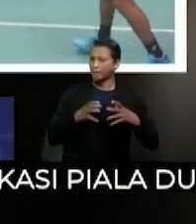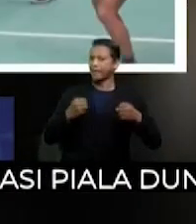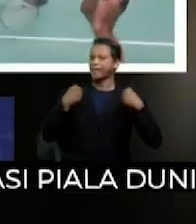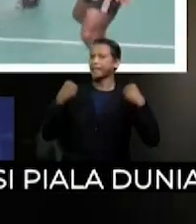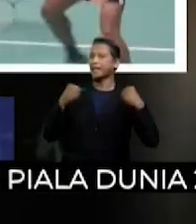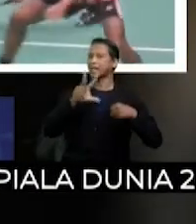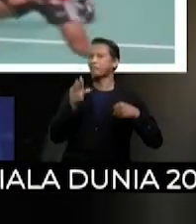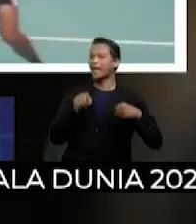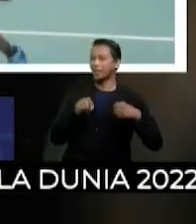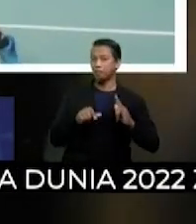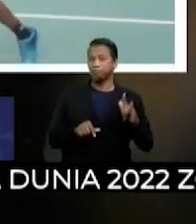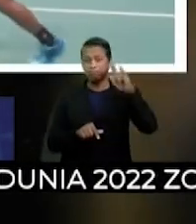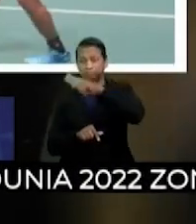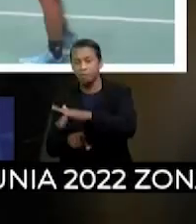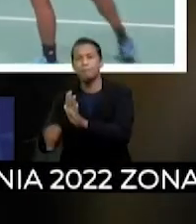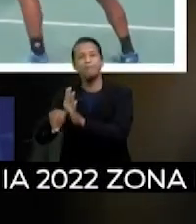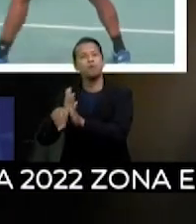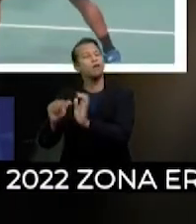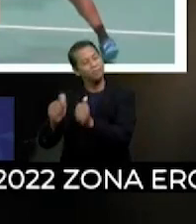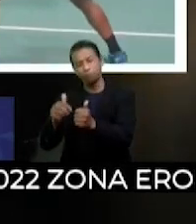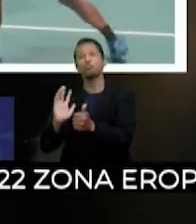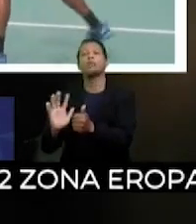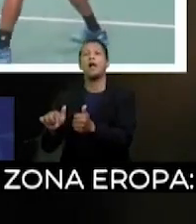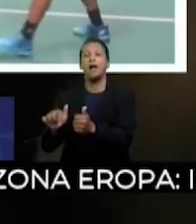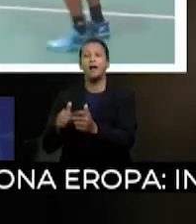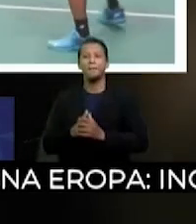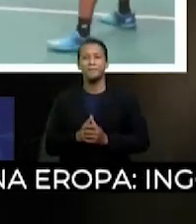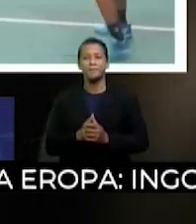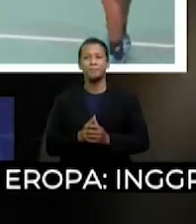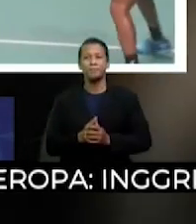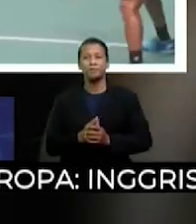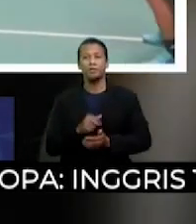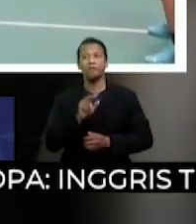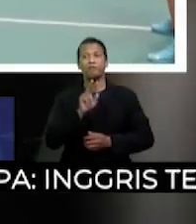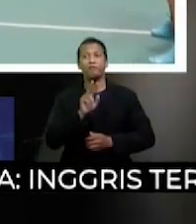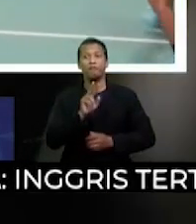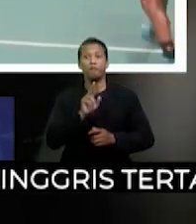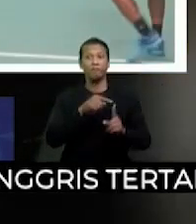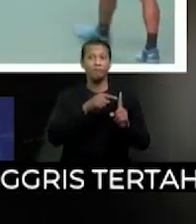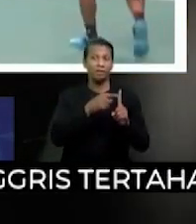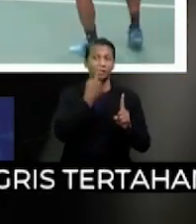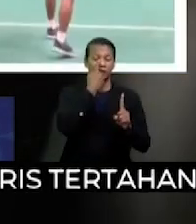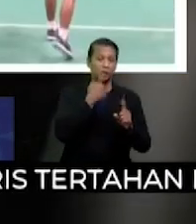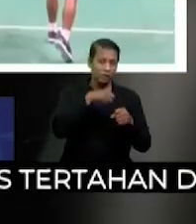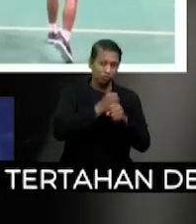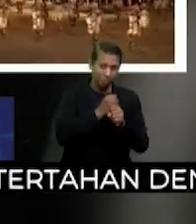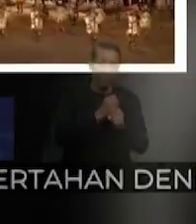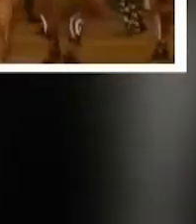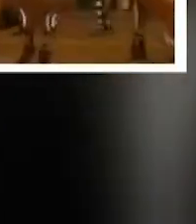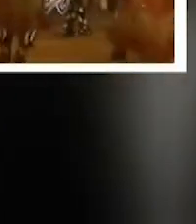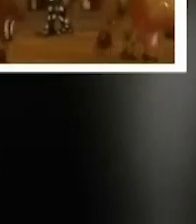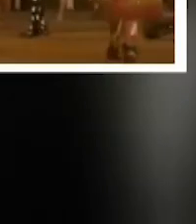verifikasi verifikasinya lebih akurat karena tanya tips sehat tersendiri yang punya notif BCA